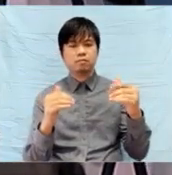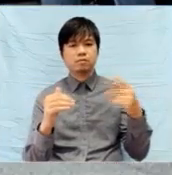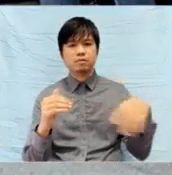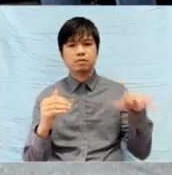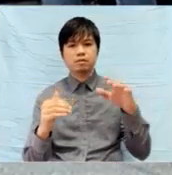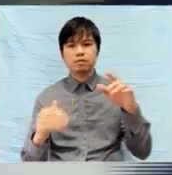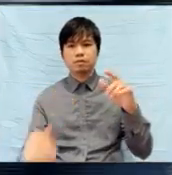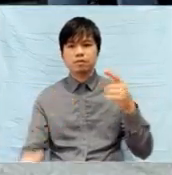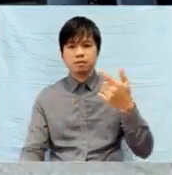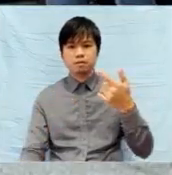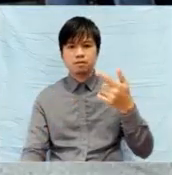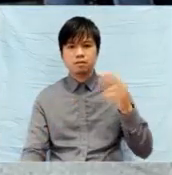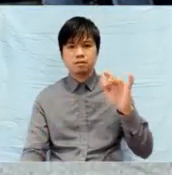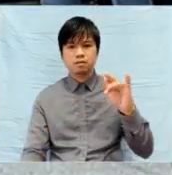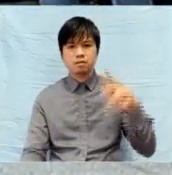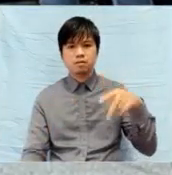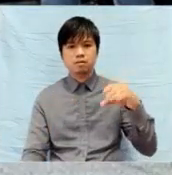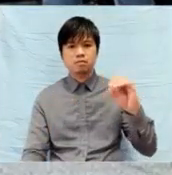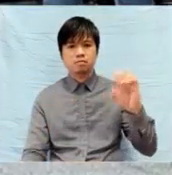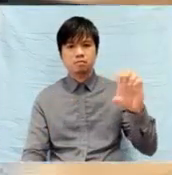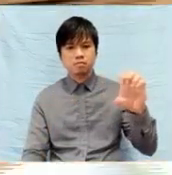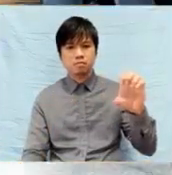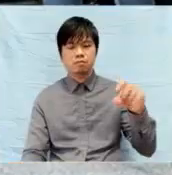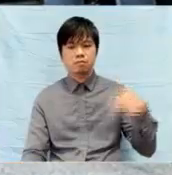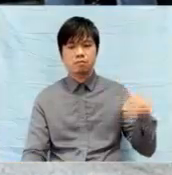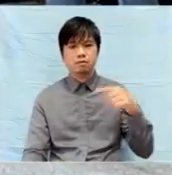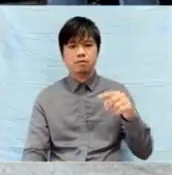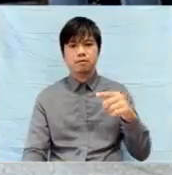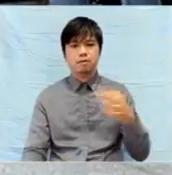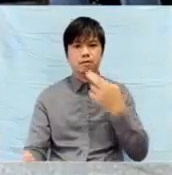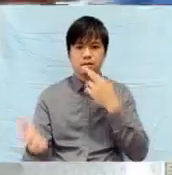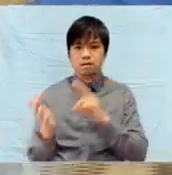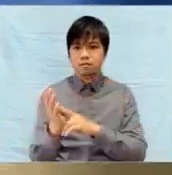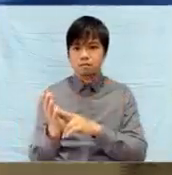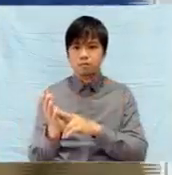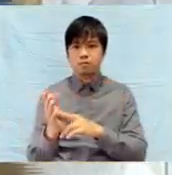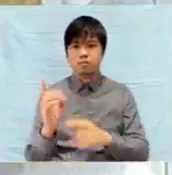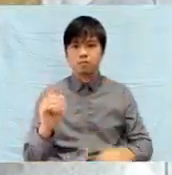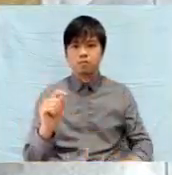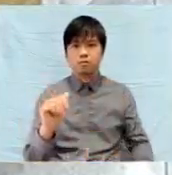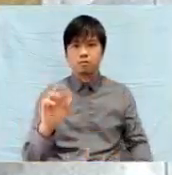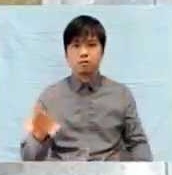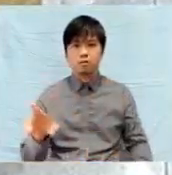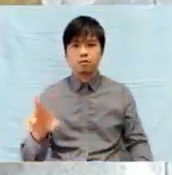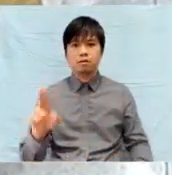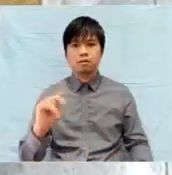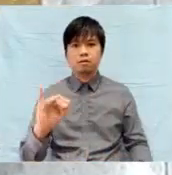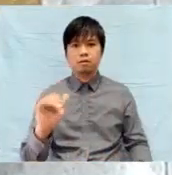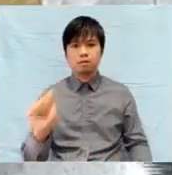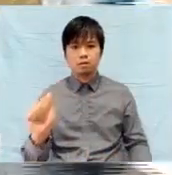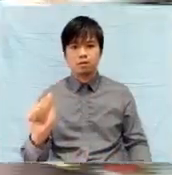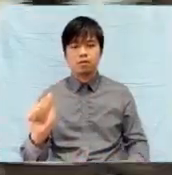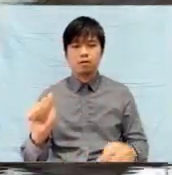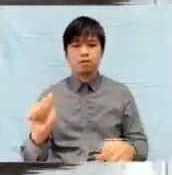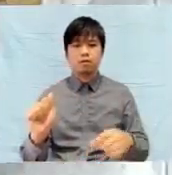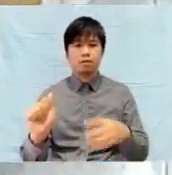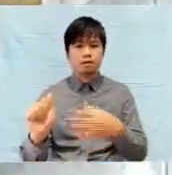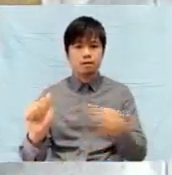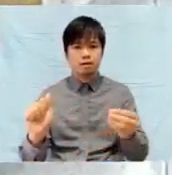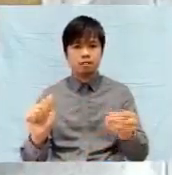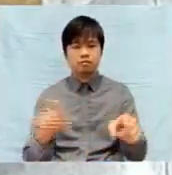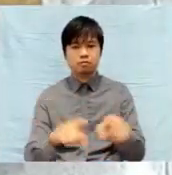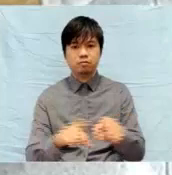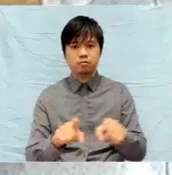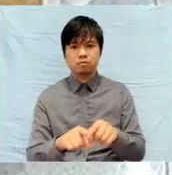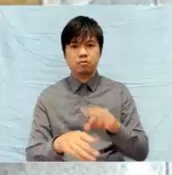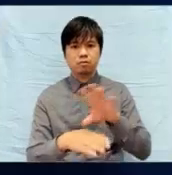Poe. Pinasusumitin na niya ng report ang Transportation Department, Manila International Airport Authority at ang Civil Aviation Authority of